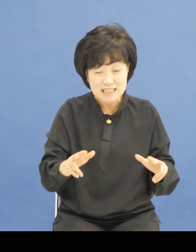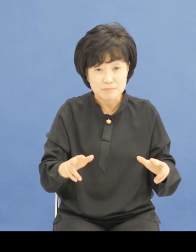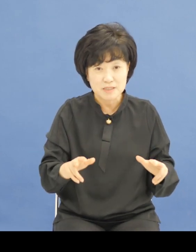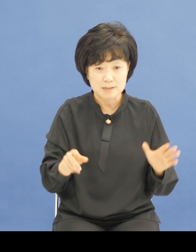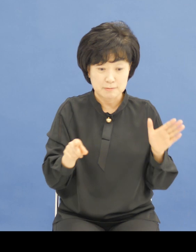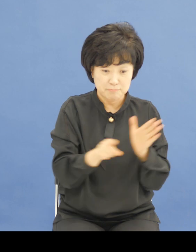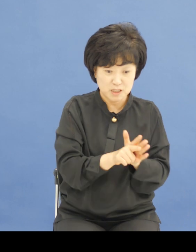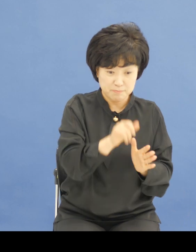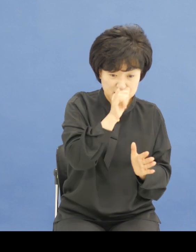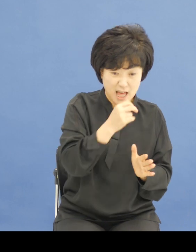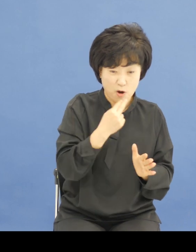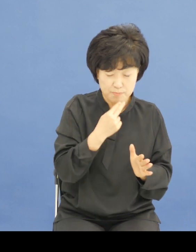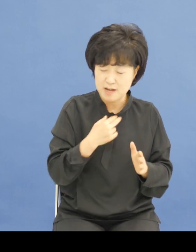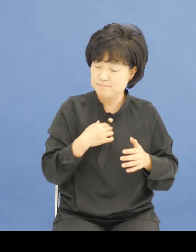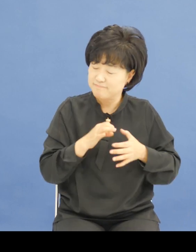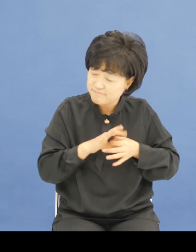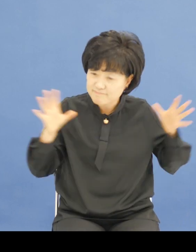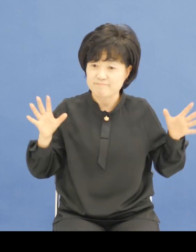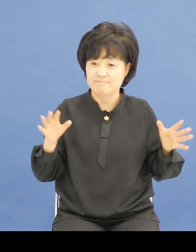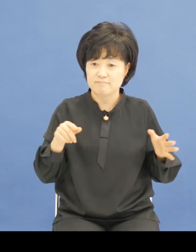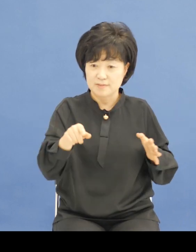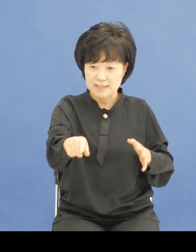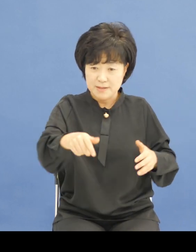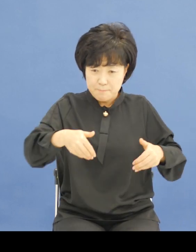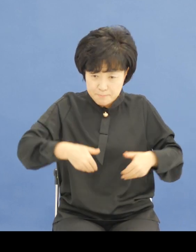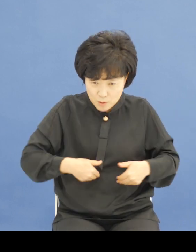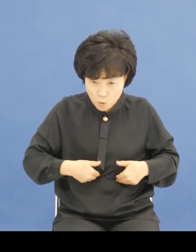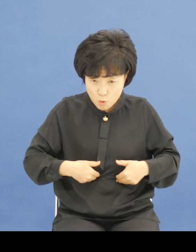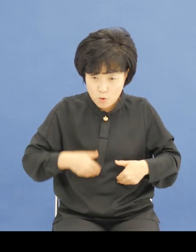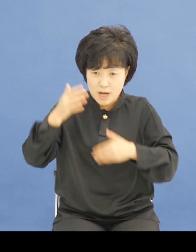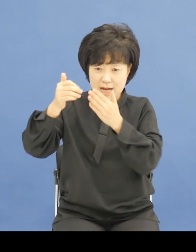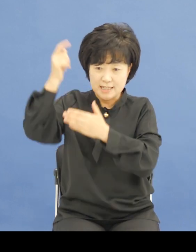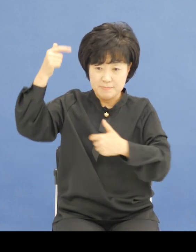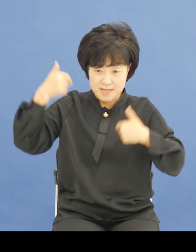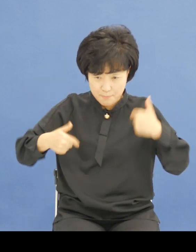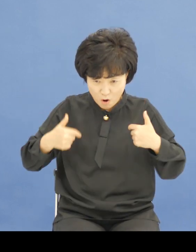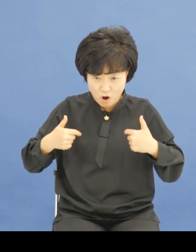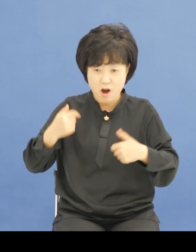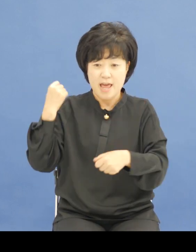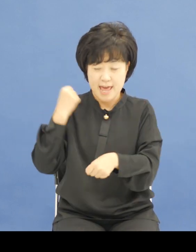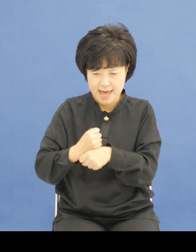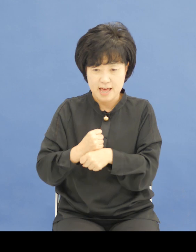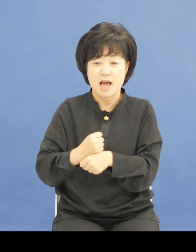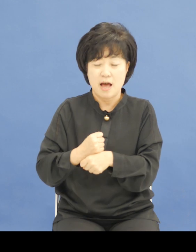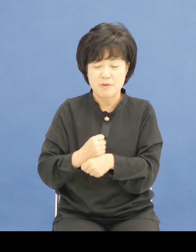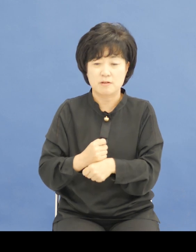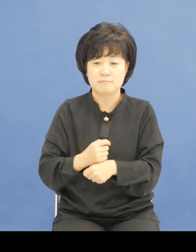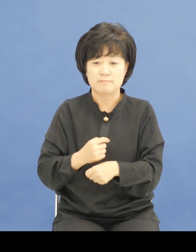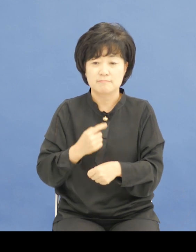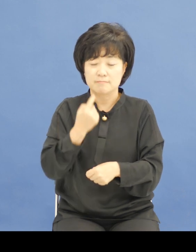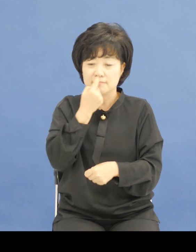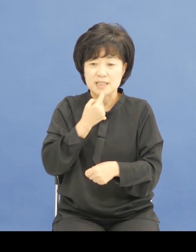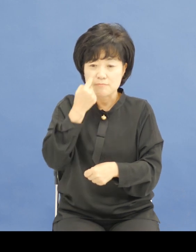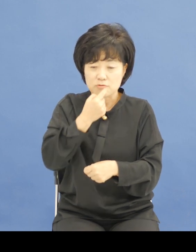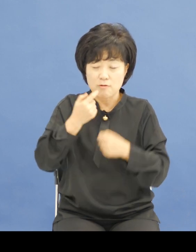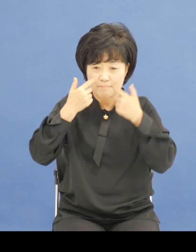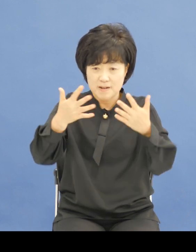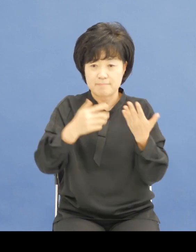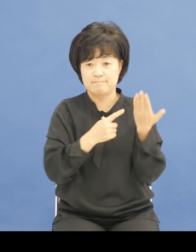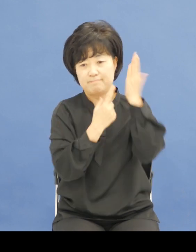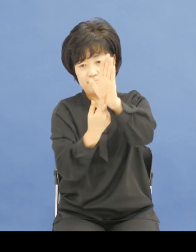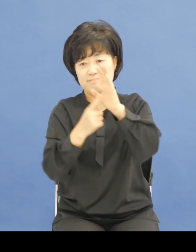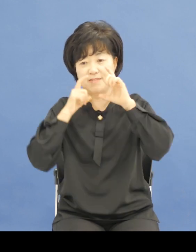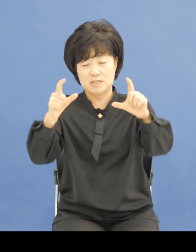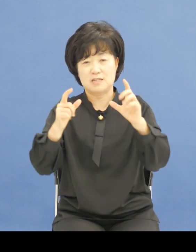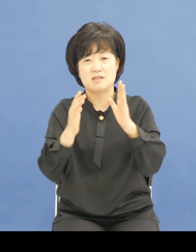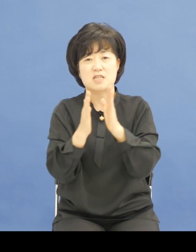안 믿든 정말로 필요한 것이고 하나님 기뻐하실 것이라면은 그냥 소리 내서 그 기도를 합니다.